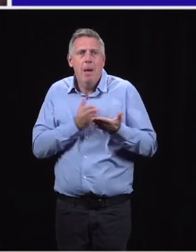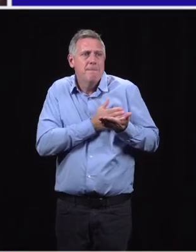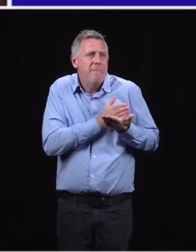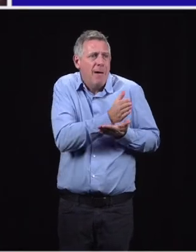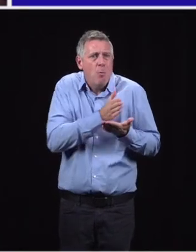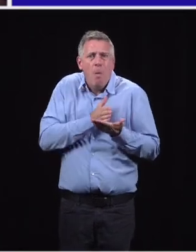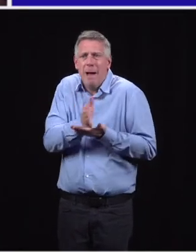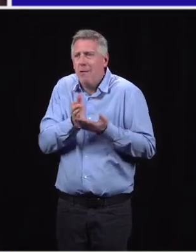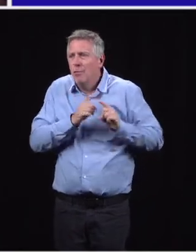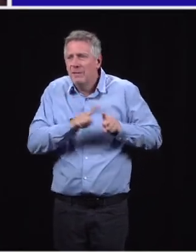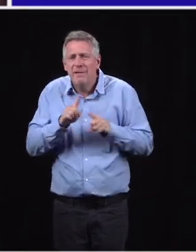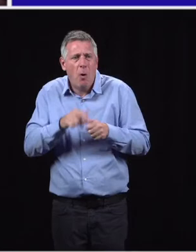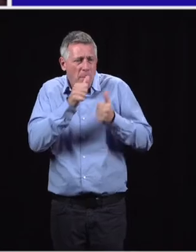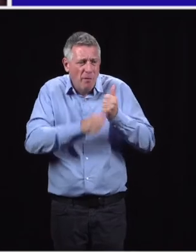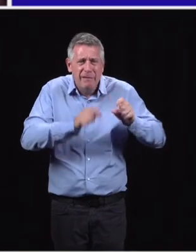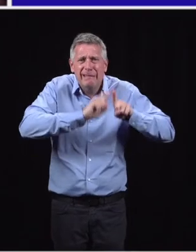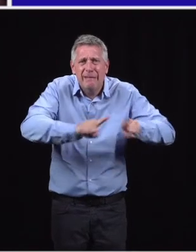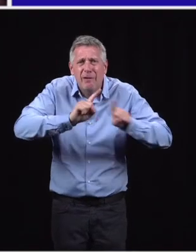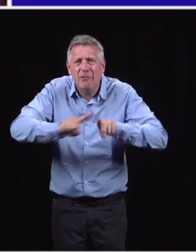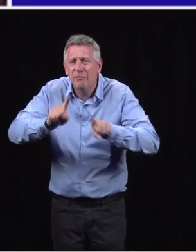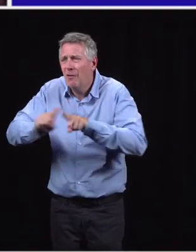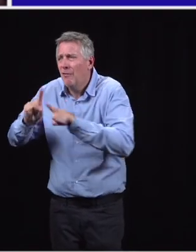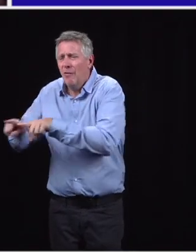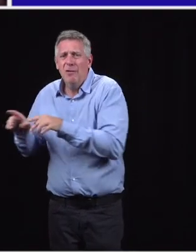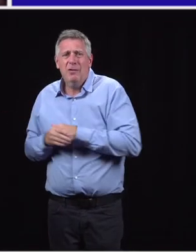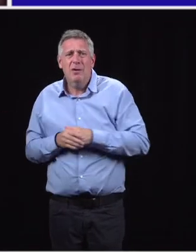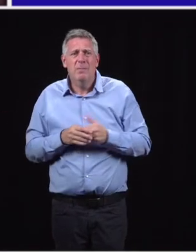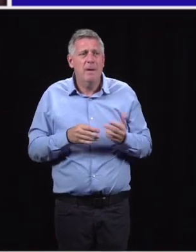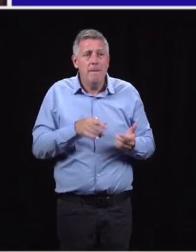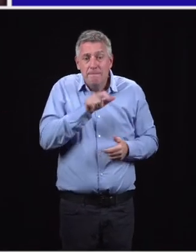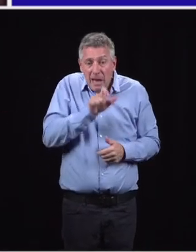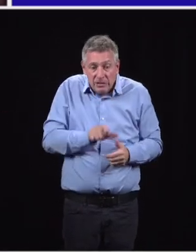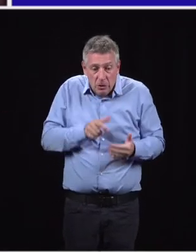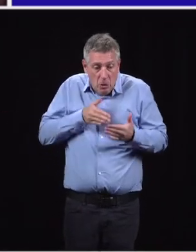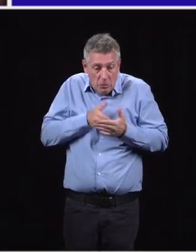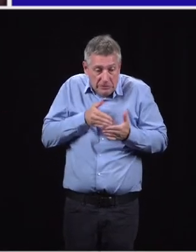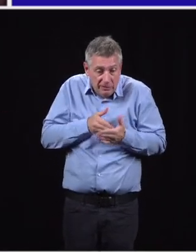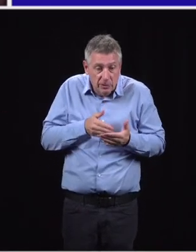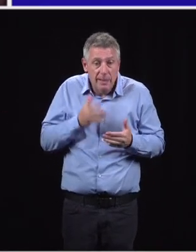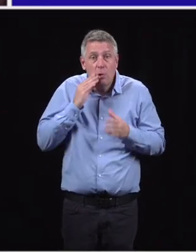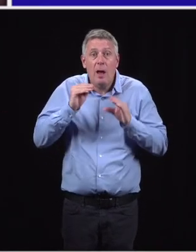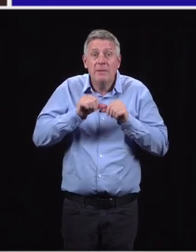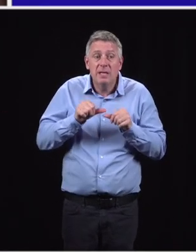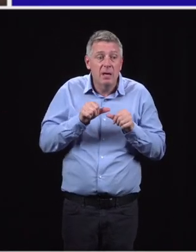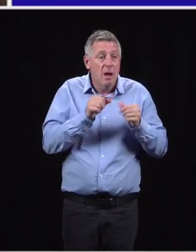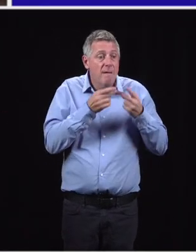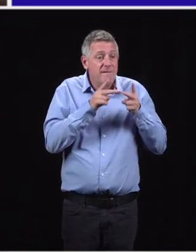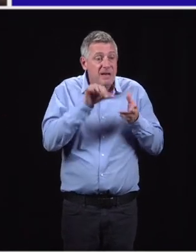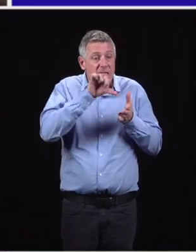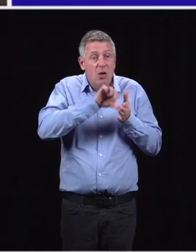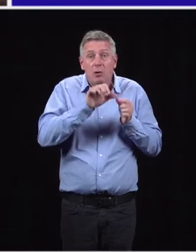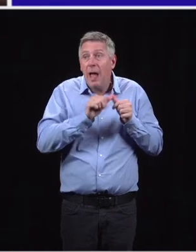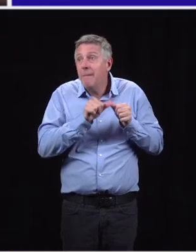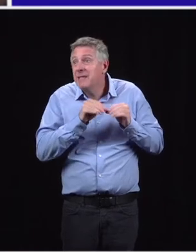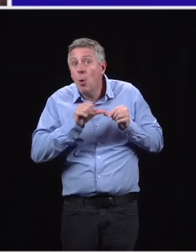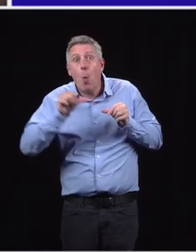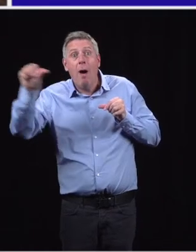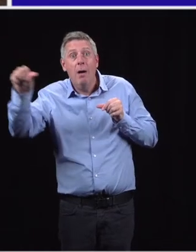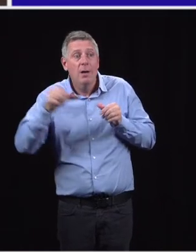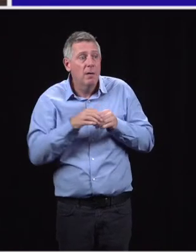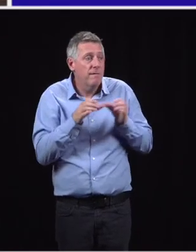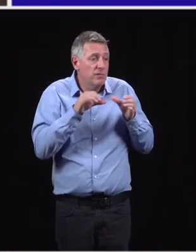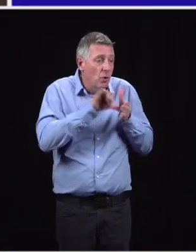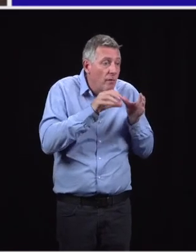profil de genre de parcours de gens aussi qui peuvent être mis parfois en difficulté parce qu'ils habitent plus loin du centre urbain plus loin des centres de formation